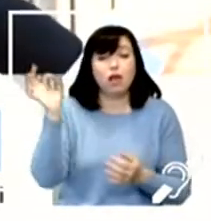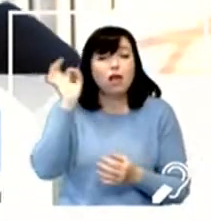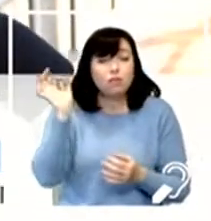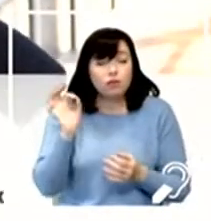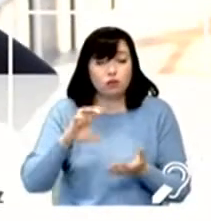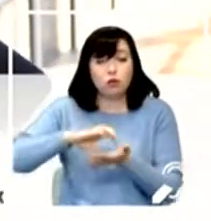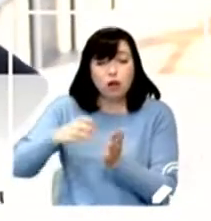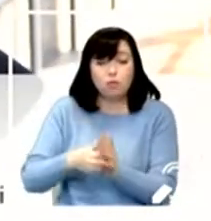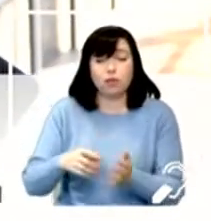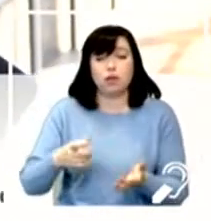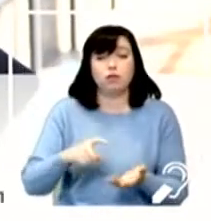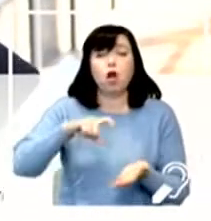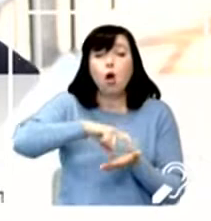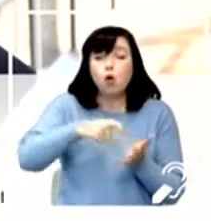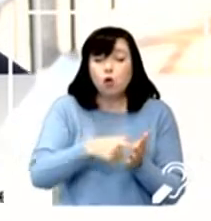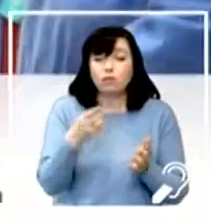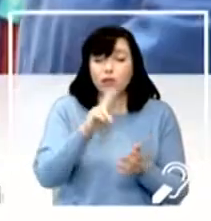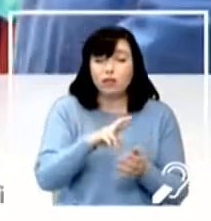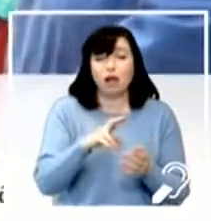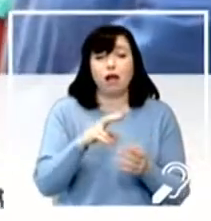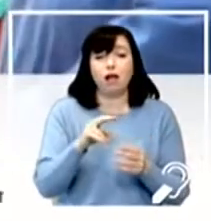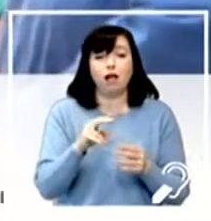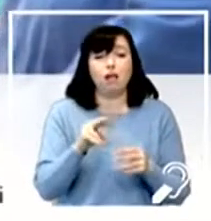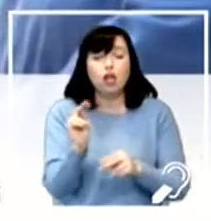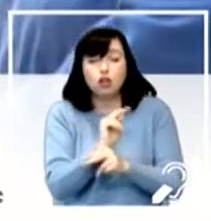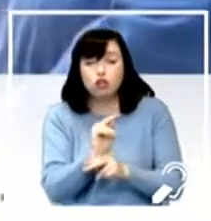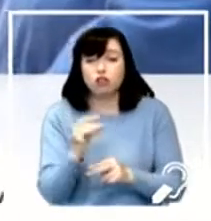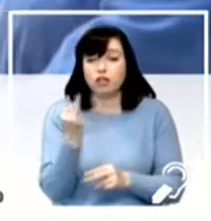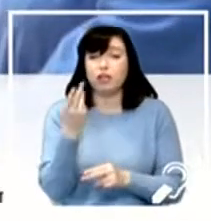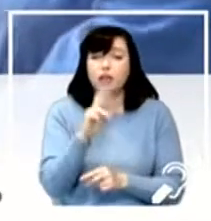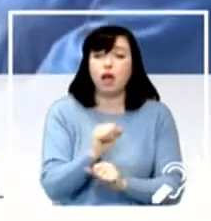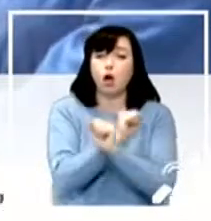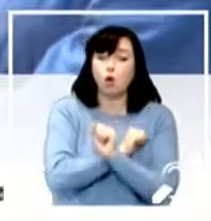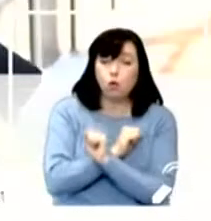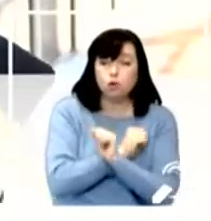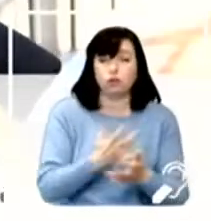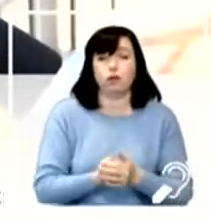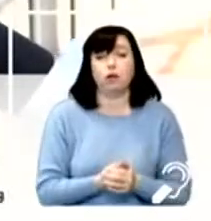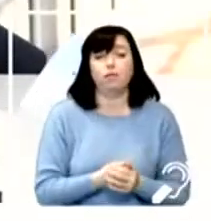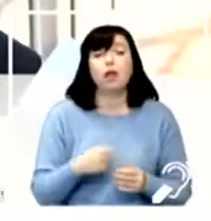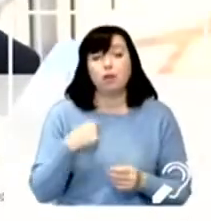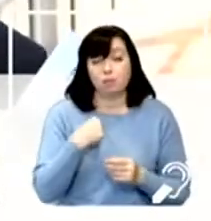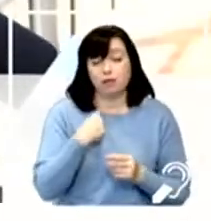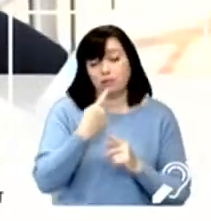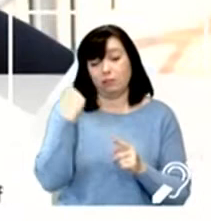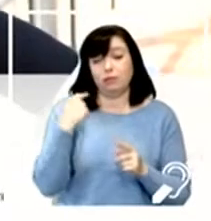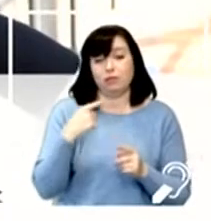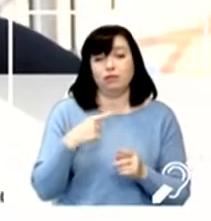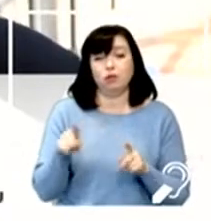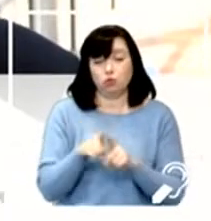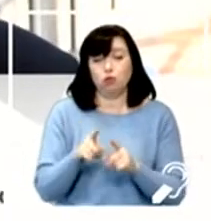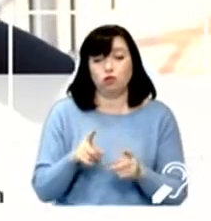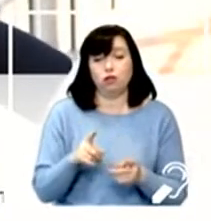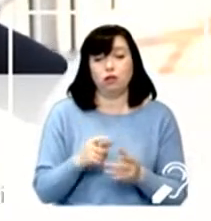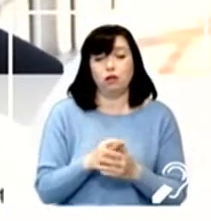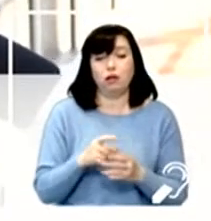modernizate, saloanele pentru atât pentru intervenții, cât și pentru staționare. Noi anterior am venit cu o contribuție mică pe partea